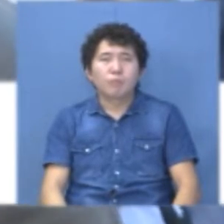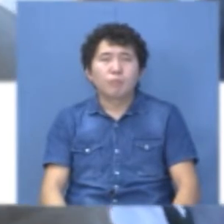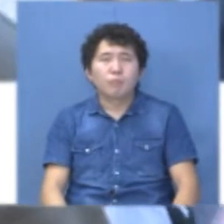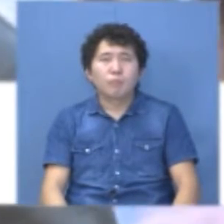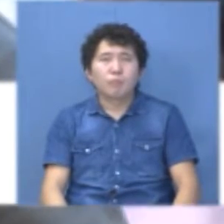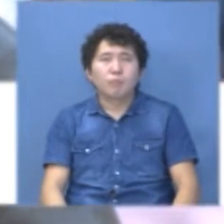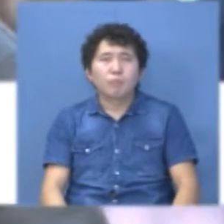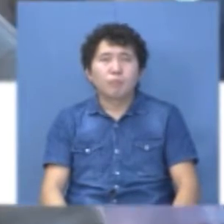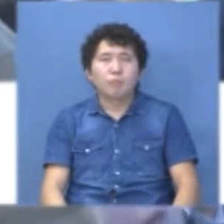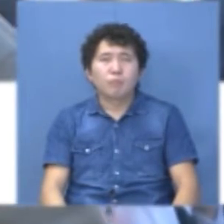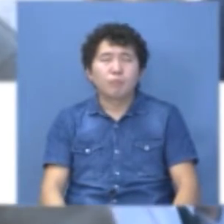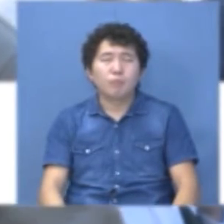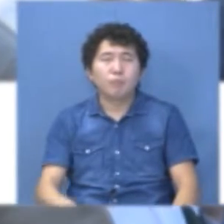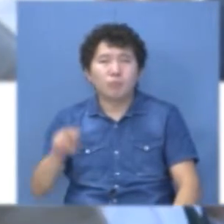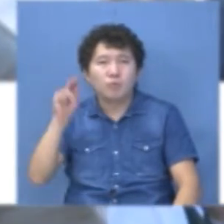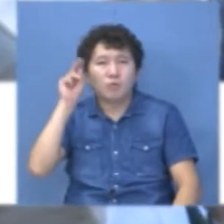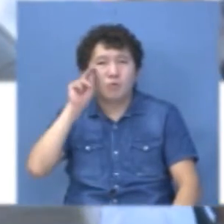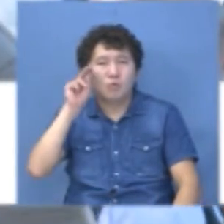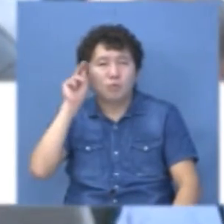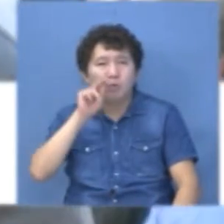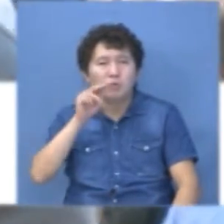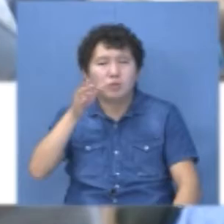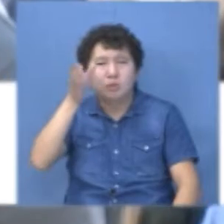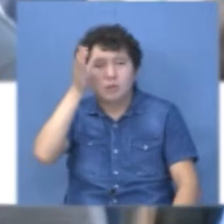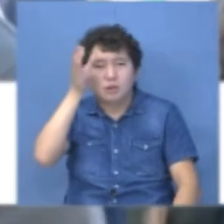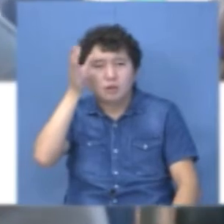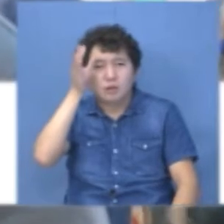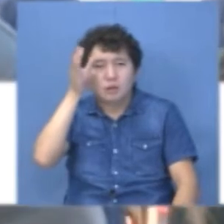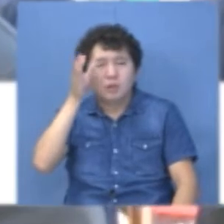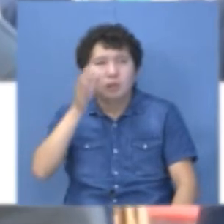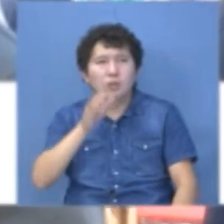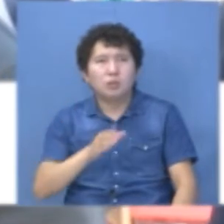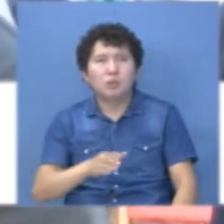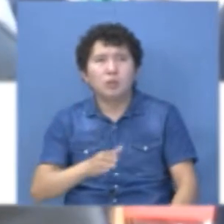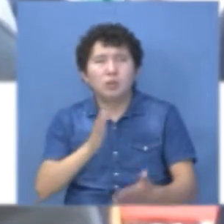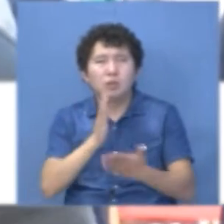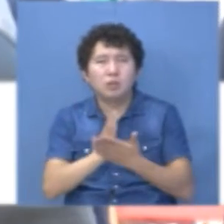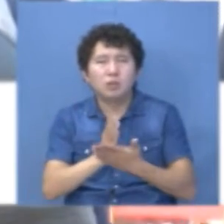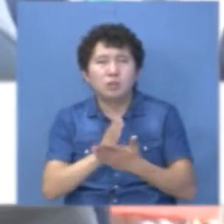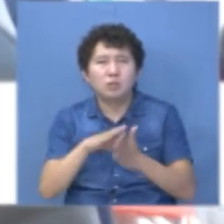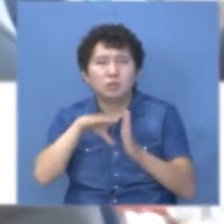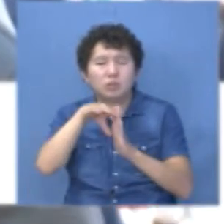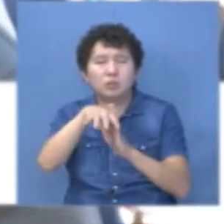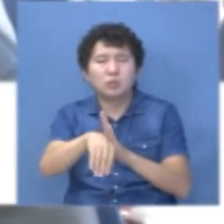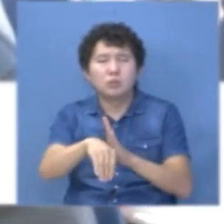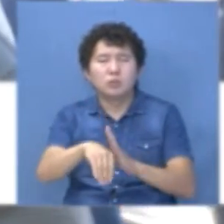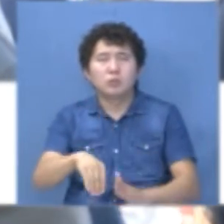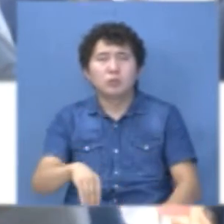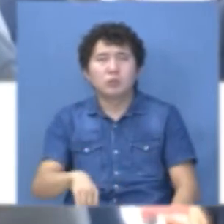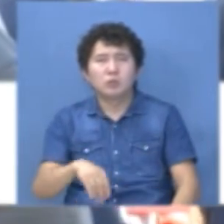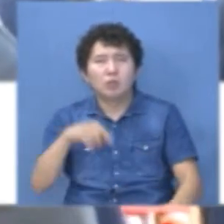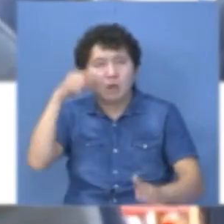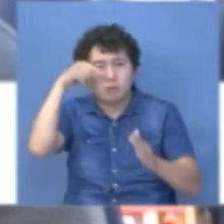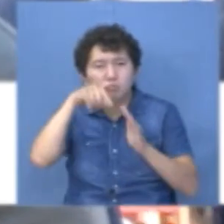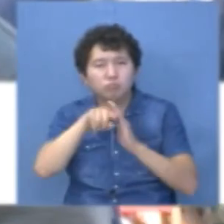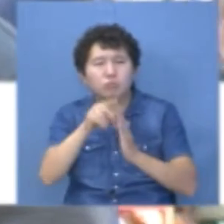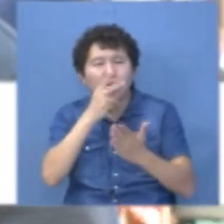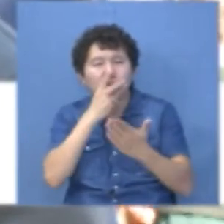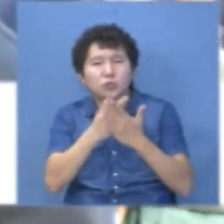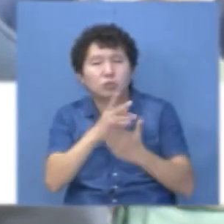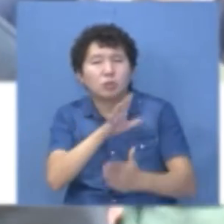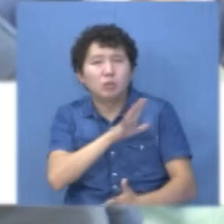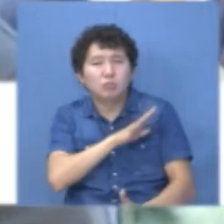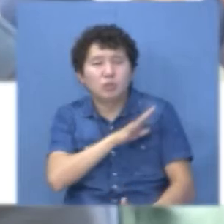оқуға, білімге арналған бүткіл құралдардың бәрі бар ішінде. Мен өзім өте қуандым, жаңа ішіне кіріп көріп, ағамыздың жаңағы істеп жатқан